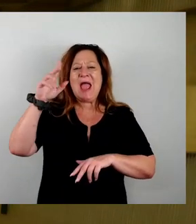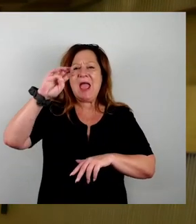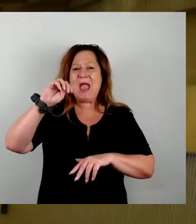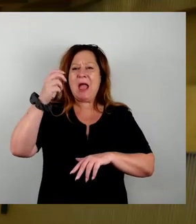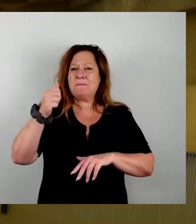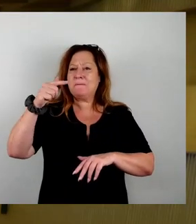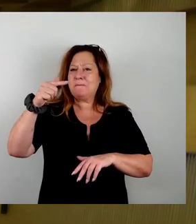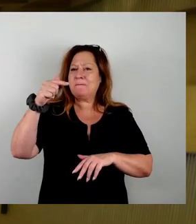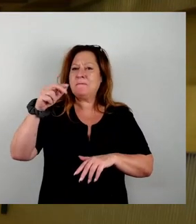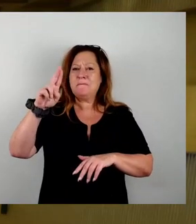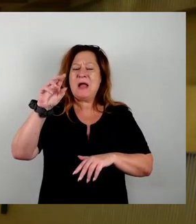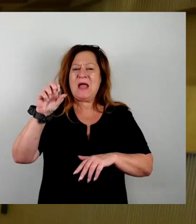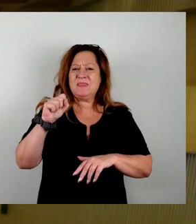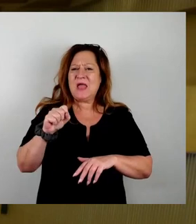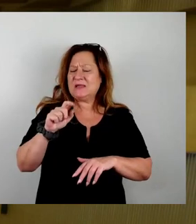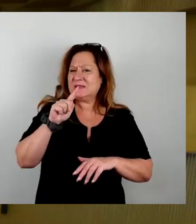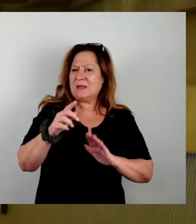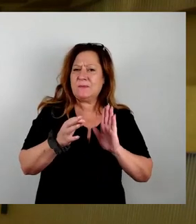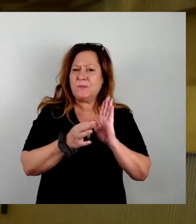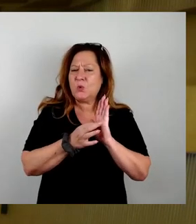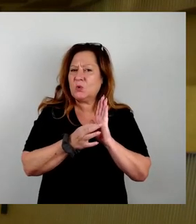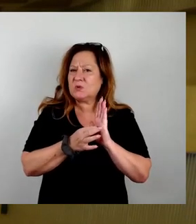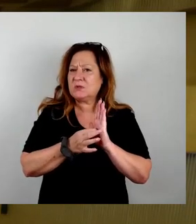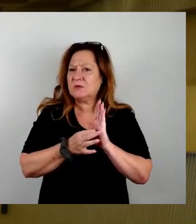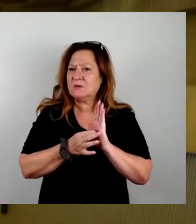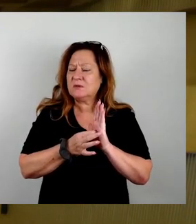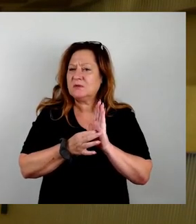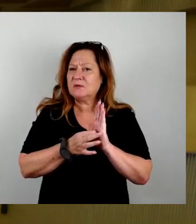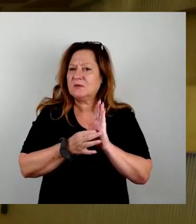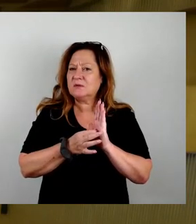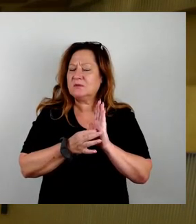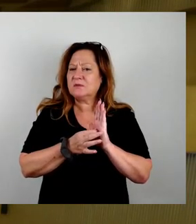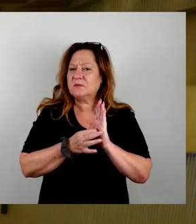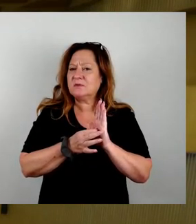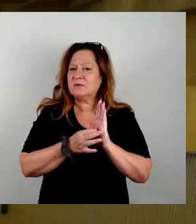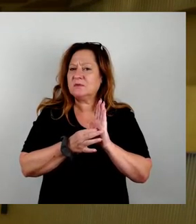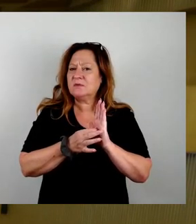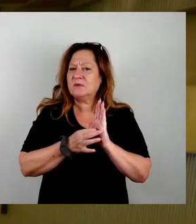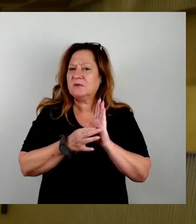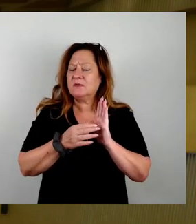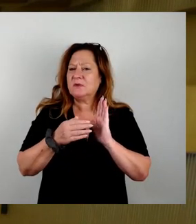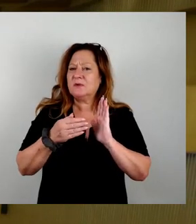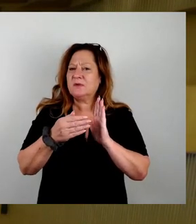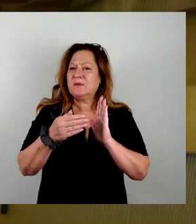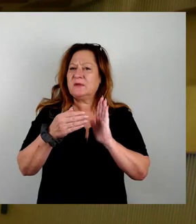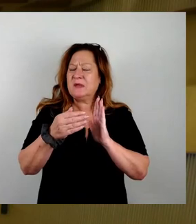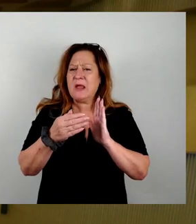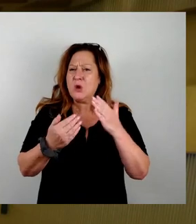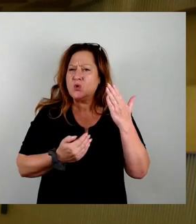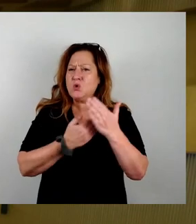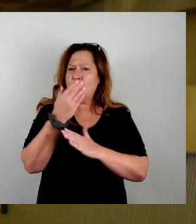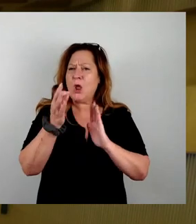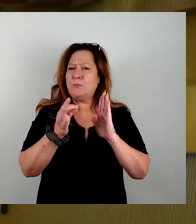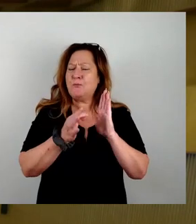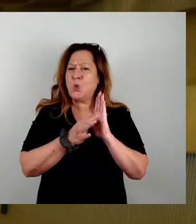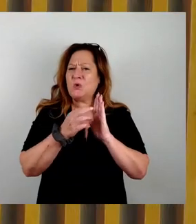dem Grünantrag direkt übernehmen will. Ich würde dann darum bitten, aber diesen neuen Punkt, wahrscheinlich 3 des linken Antrags, dann